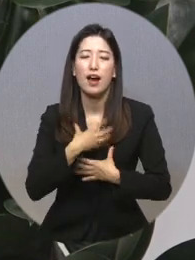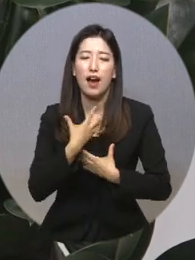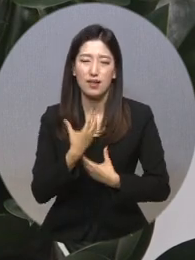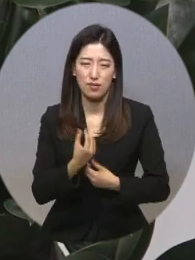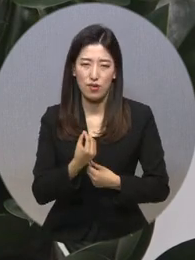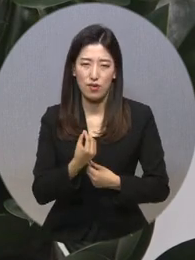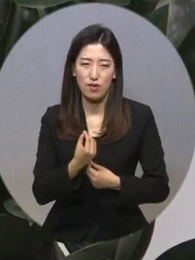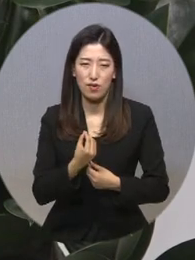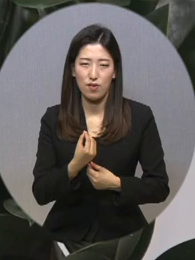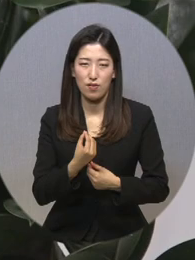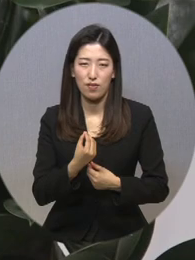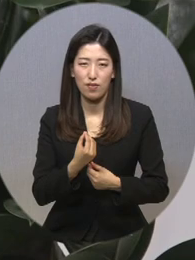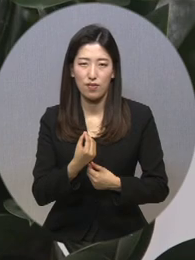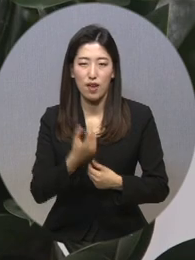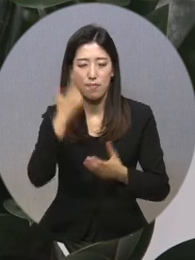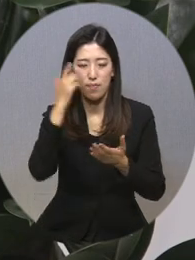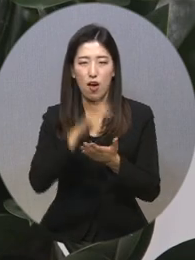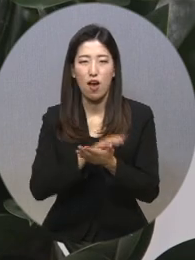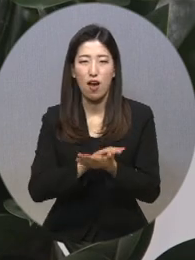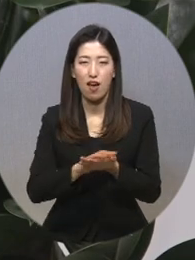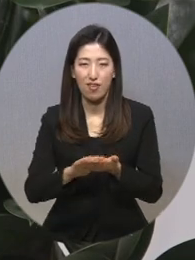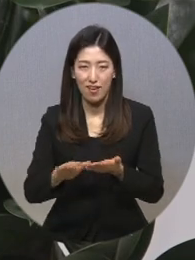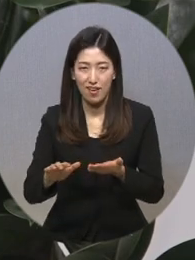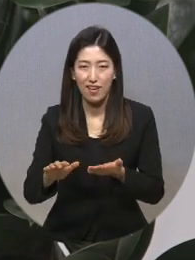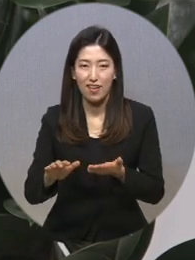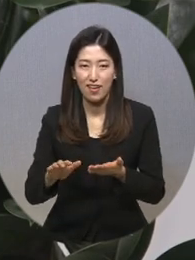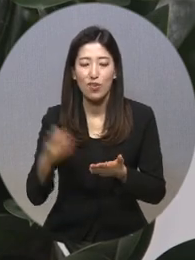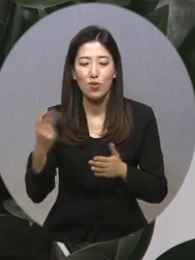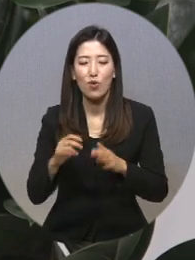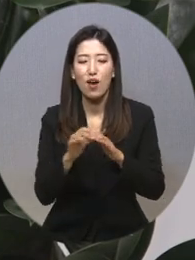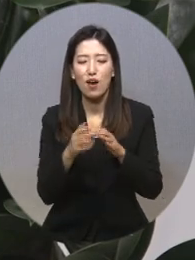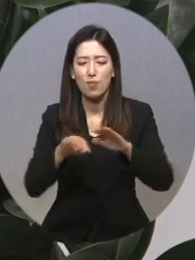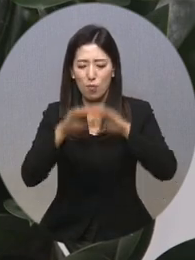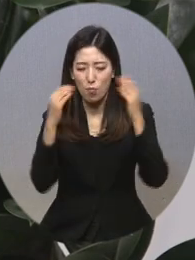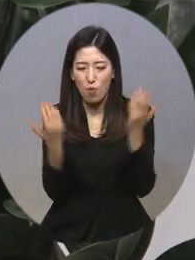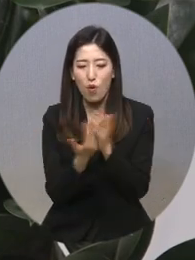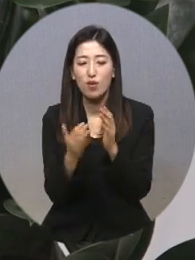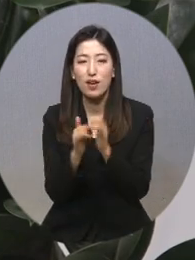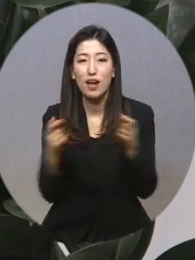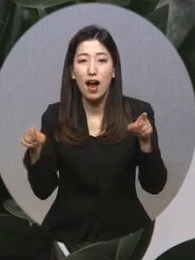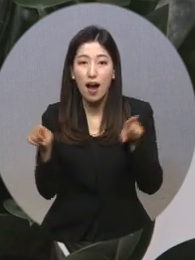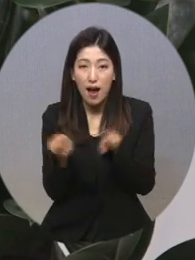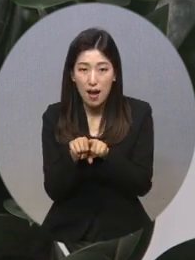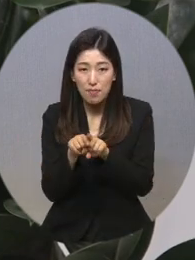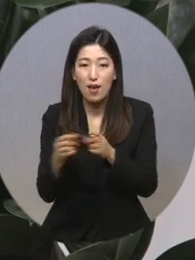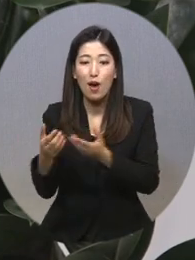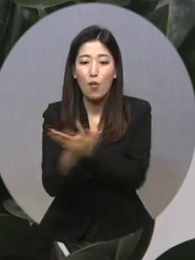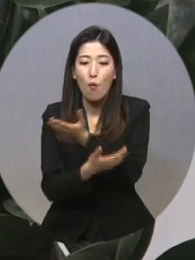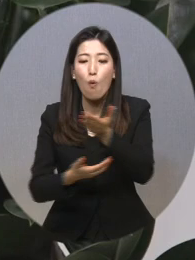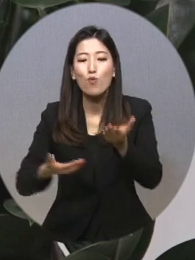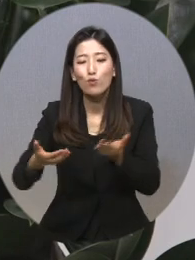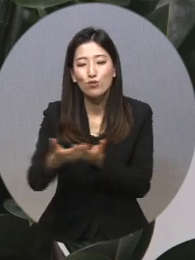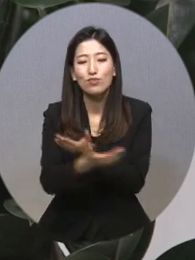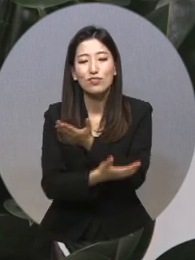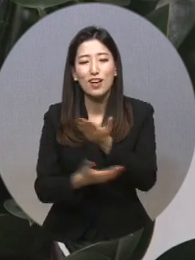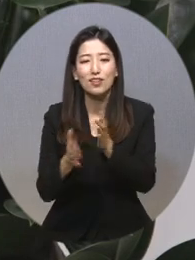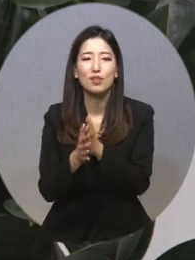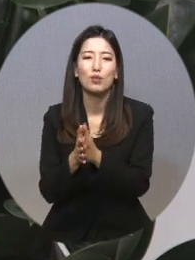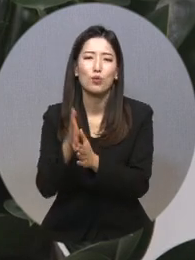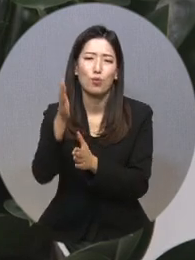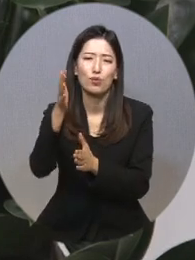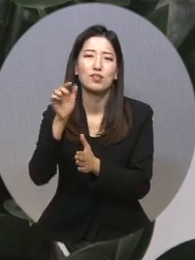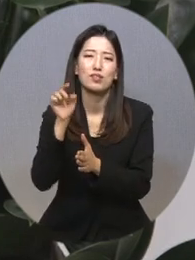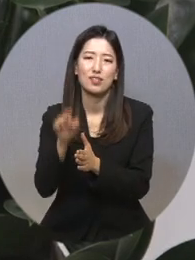편안하고 그리고 모든 시민들이 함께 같이 공유의 가치를 가지면서 살 수 있는 도시가 아닌가 하는